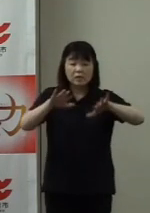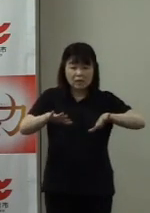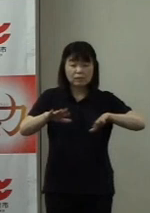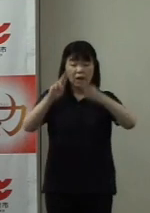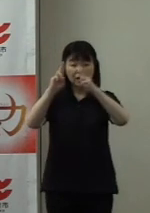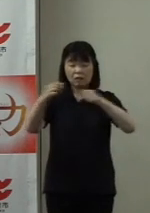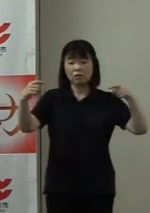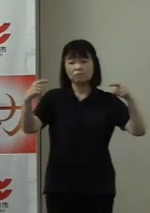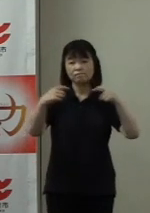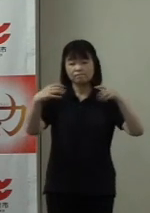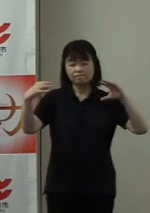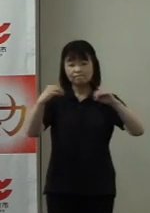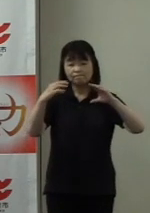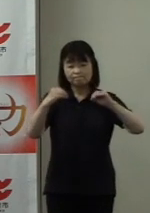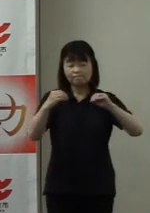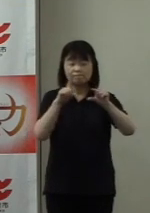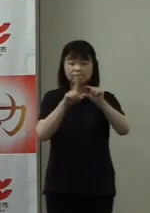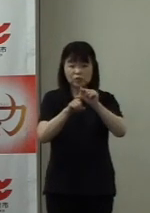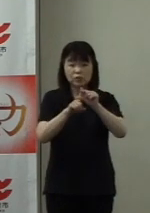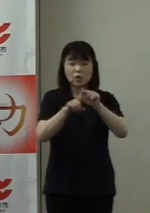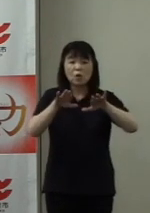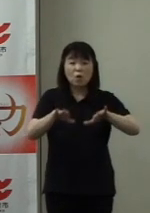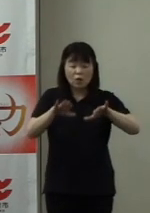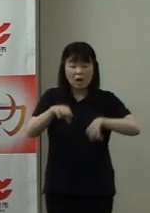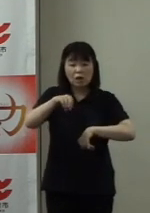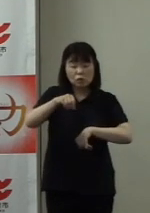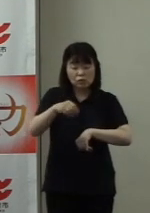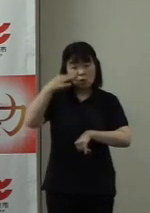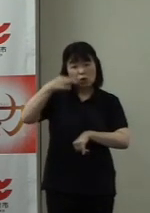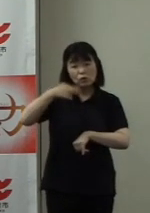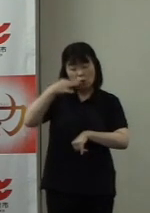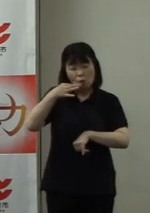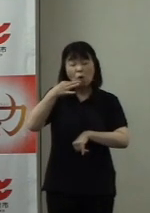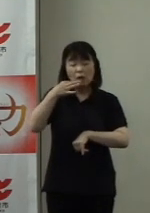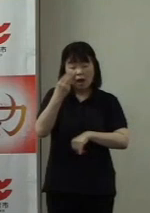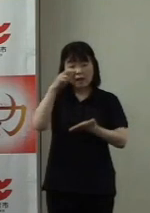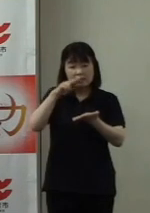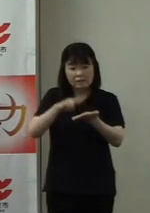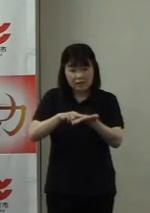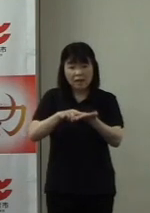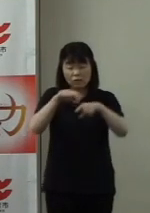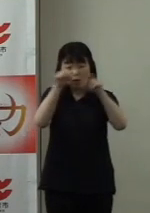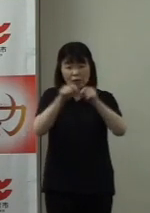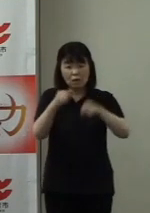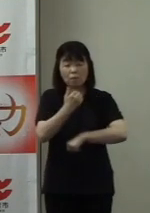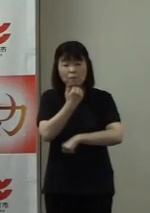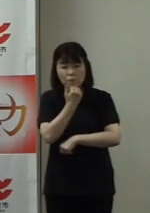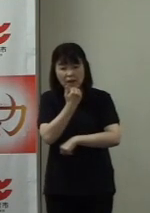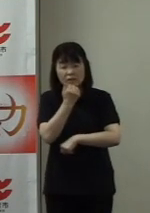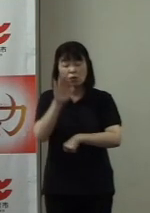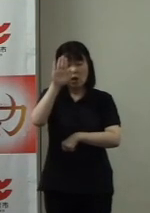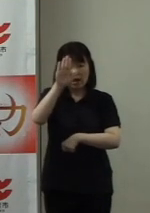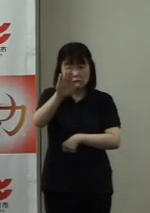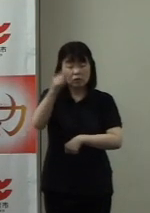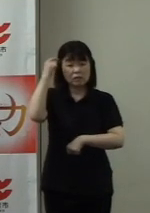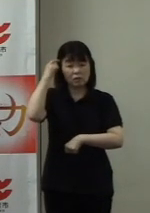し、この鑑定をまた待ってですね、その後にまたいろんな交渉があろうかと思いますので、その後だ